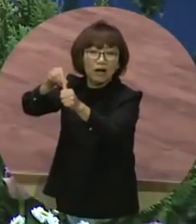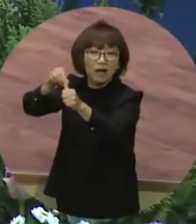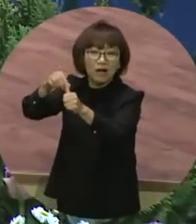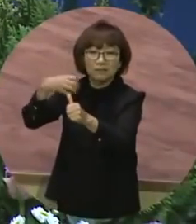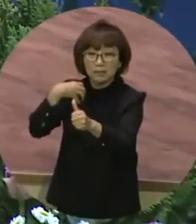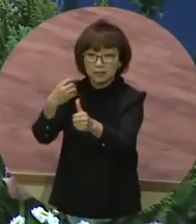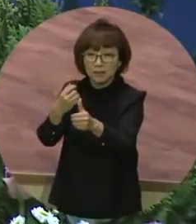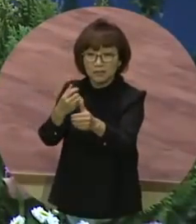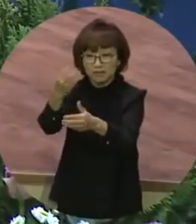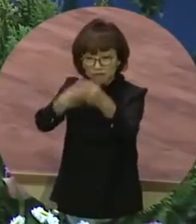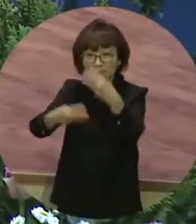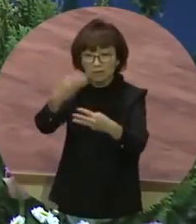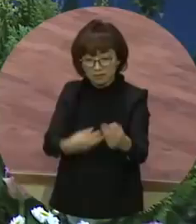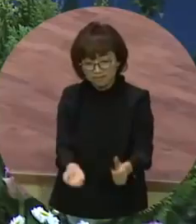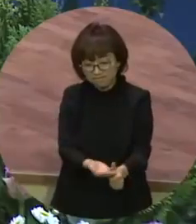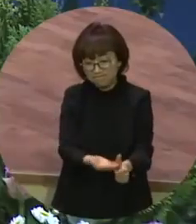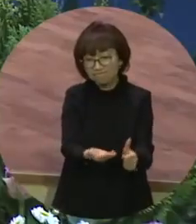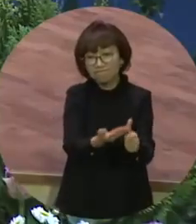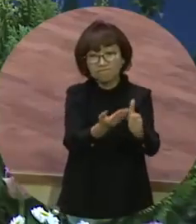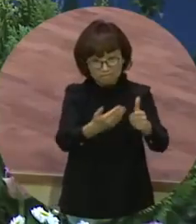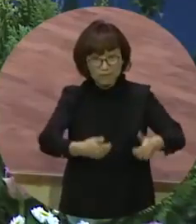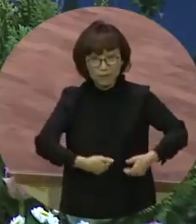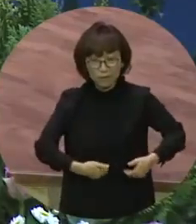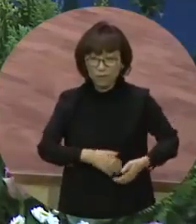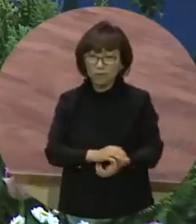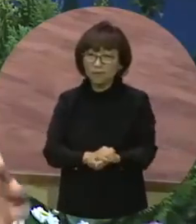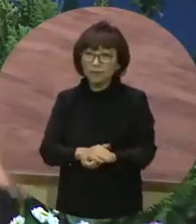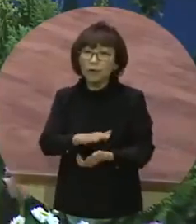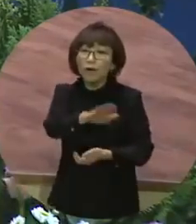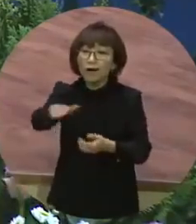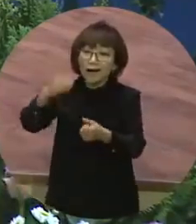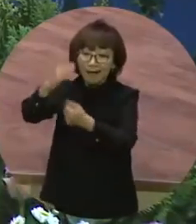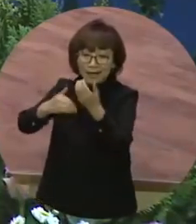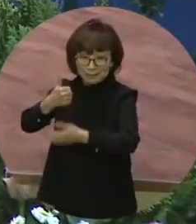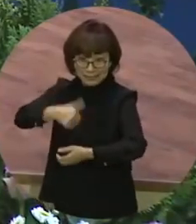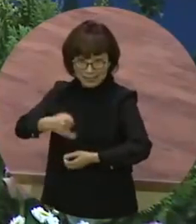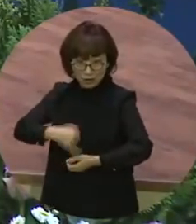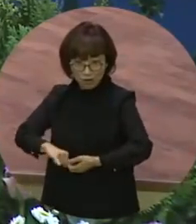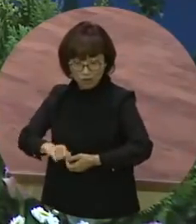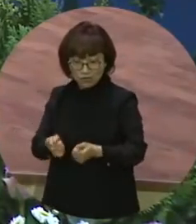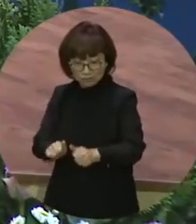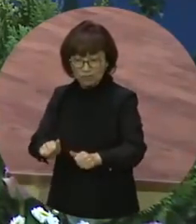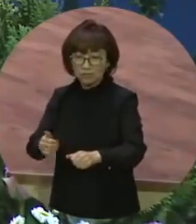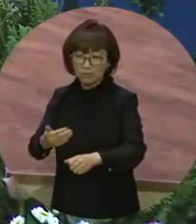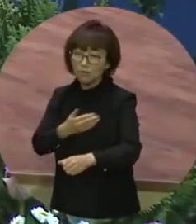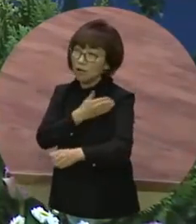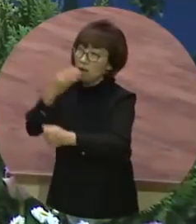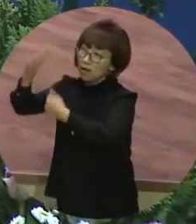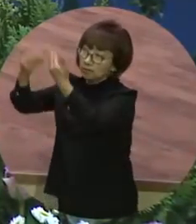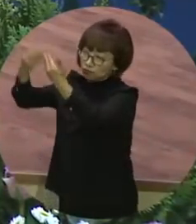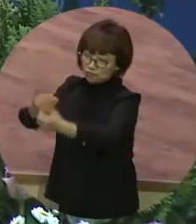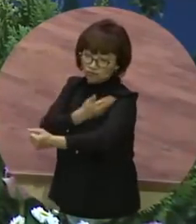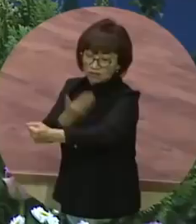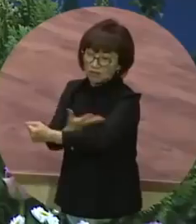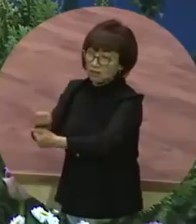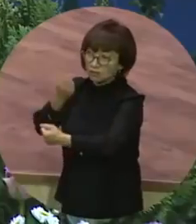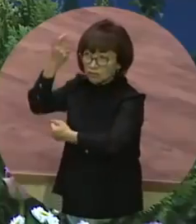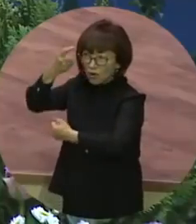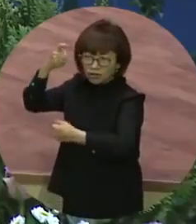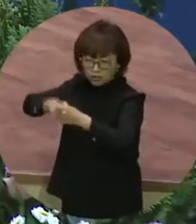하나님께서 우리에게 주신 모든 신분과 권세 영적 배경을 총동을 해가지고 영적 싸움을